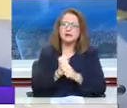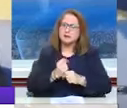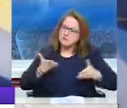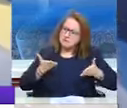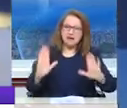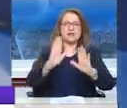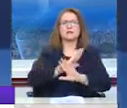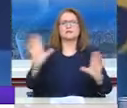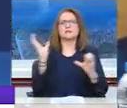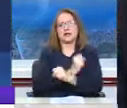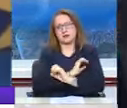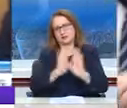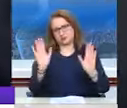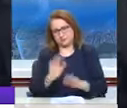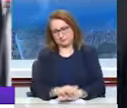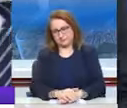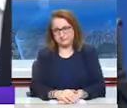Άμενε.